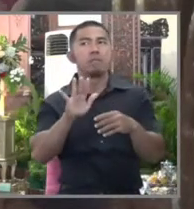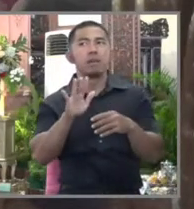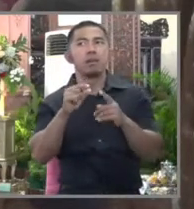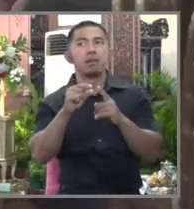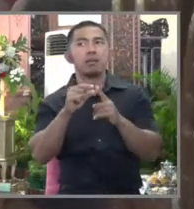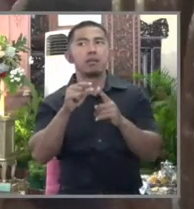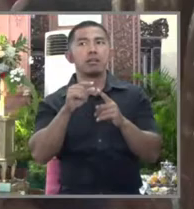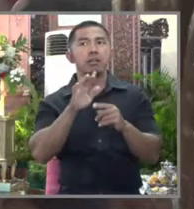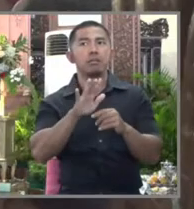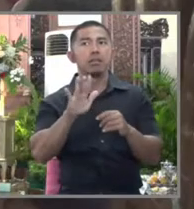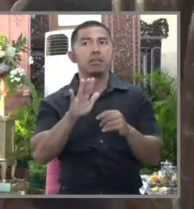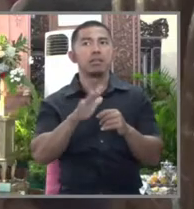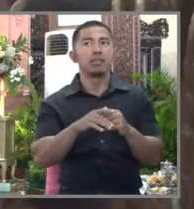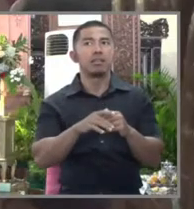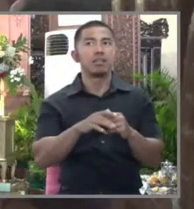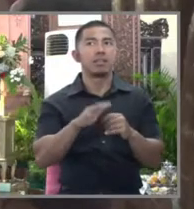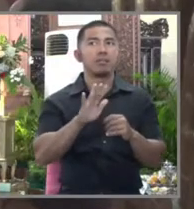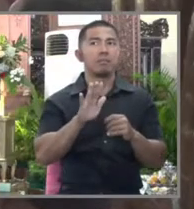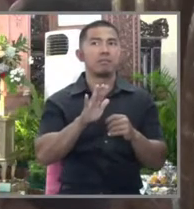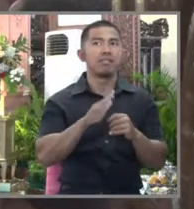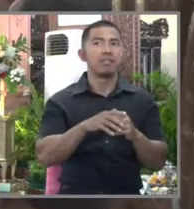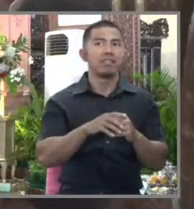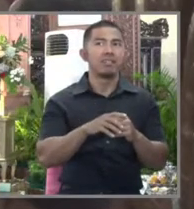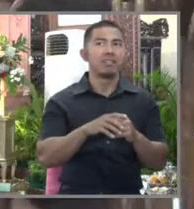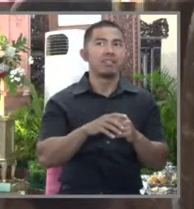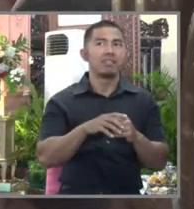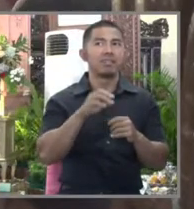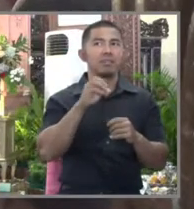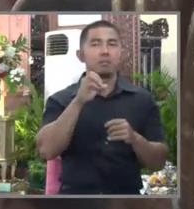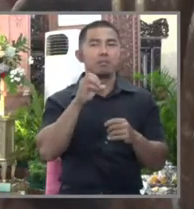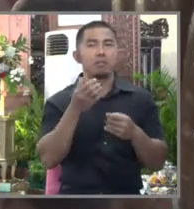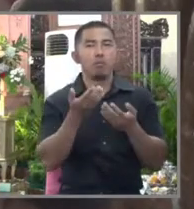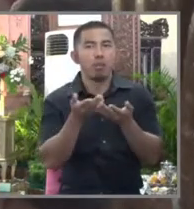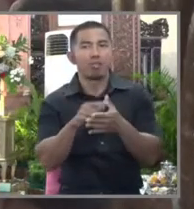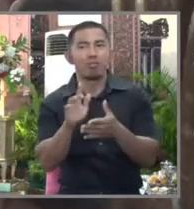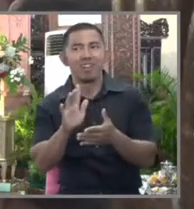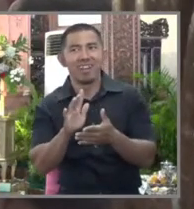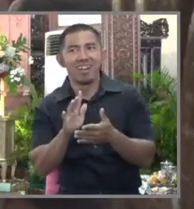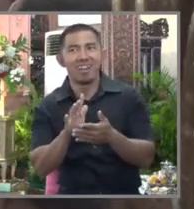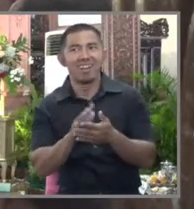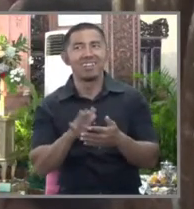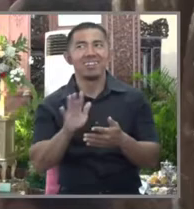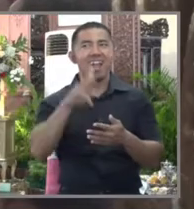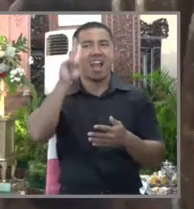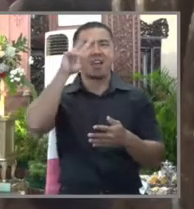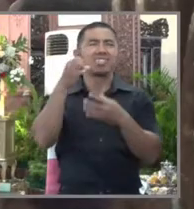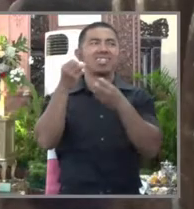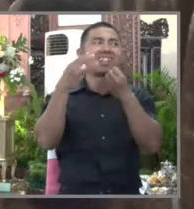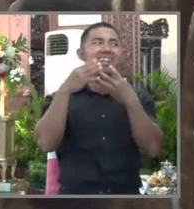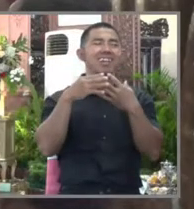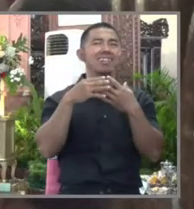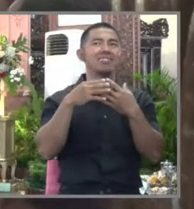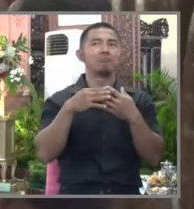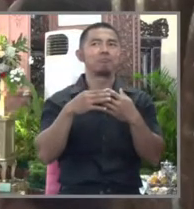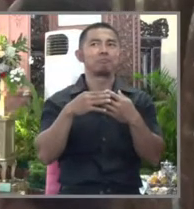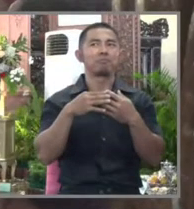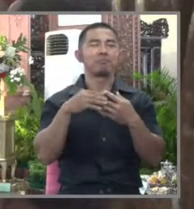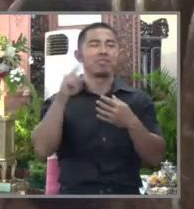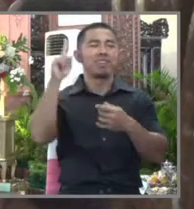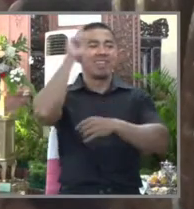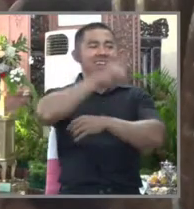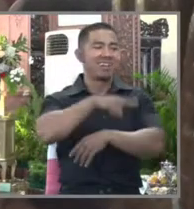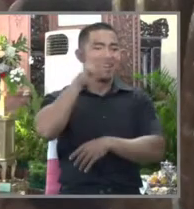ayat 2, Bapak. Enggak boleh, sampean muni boleh lho. Enggak, ini harus clear dulu ini aku sambendino jawab yang ini aku